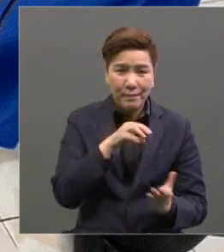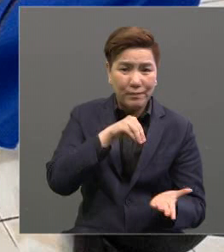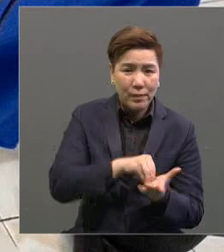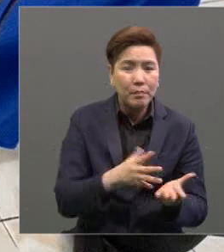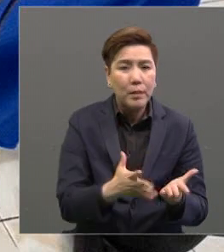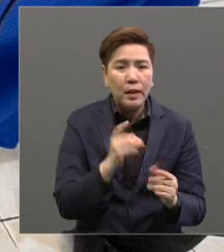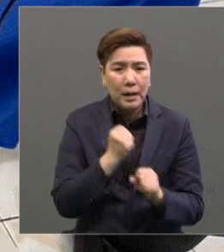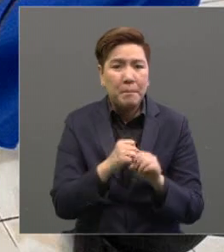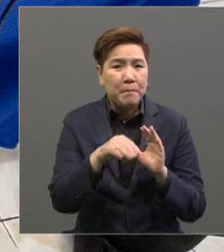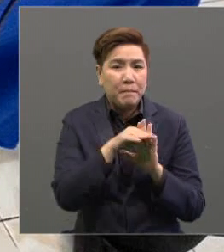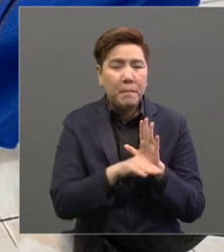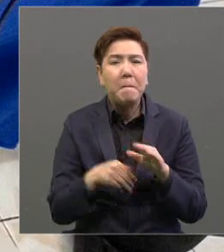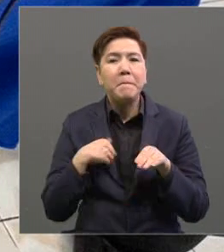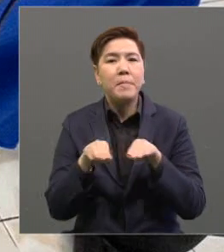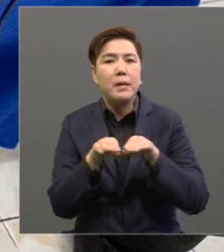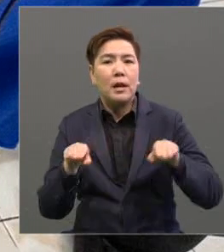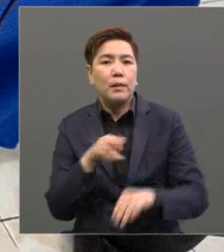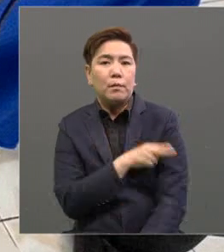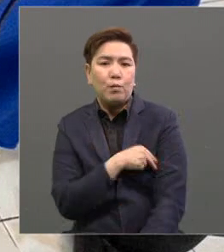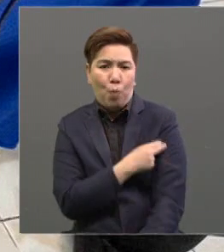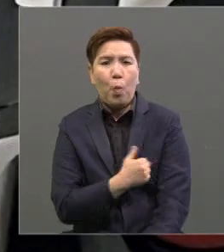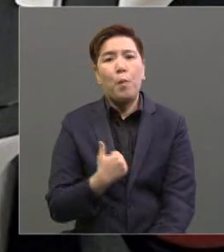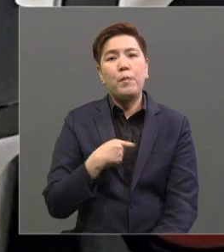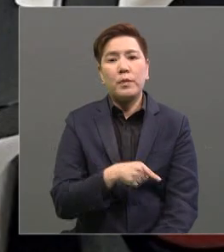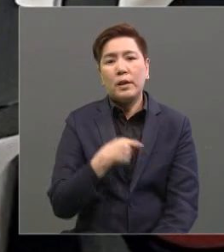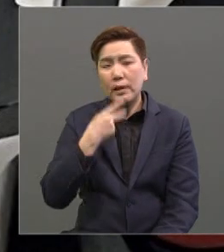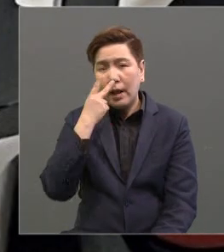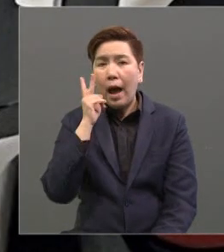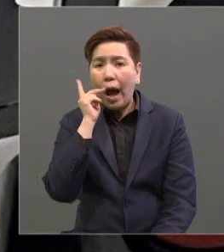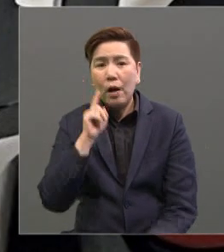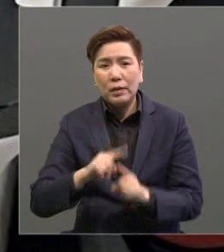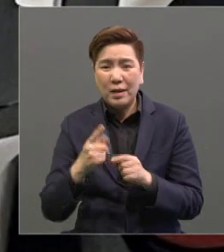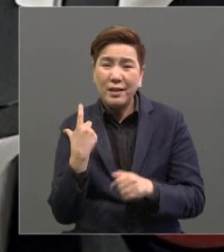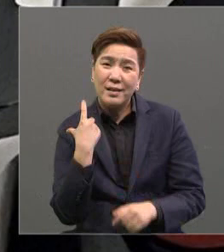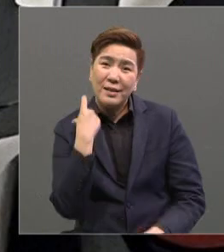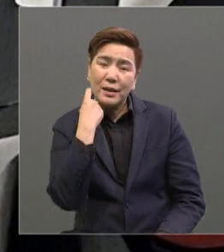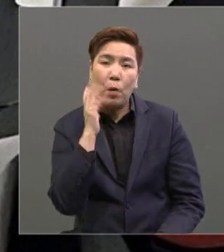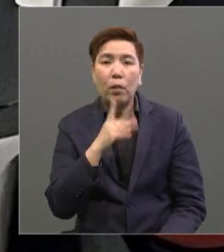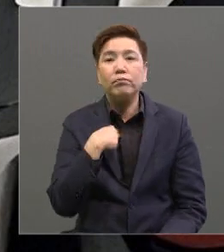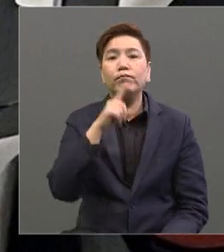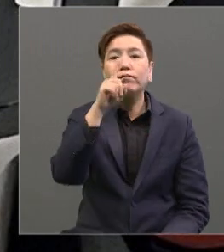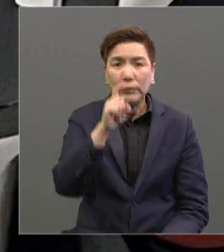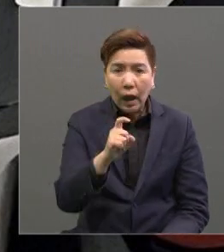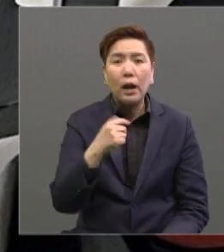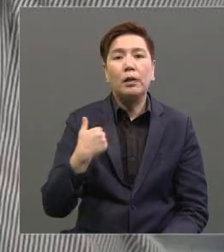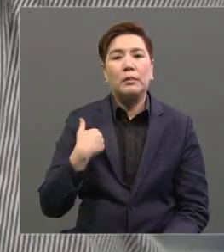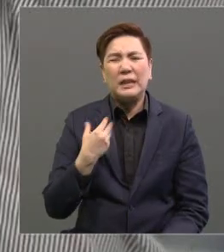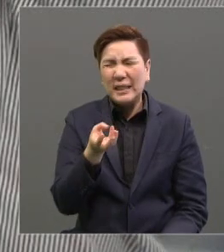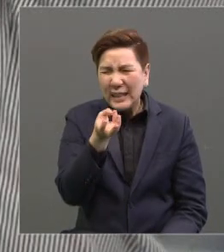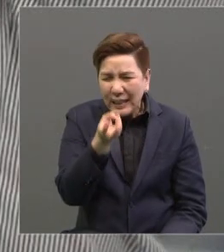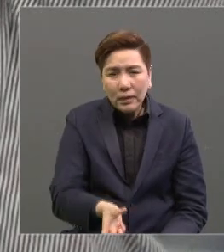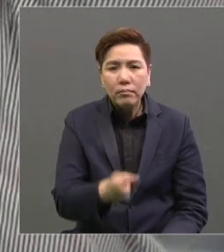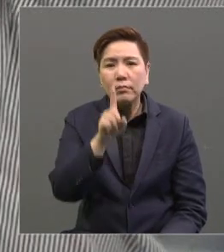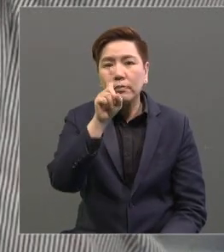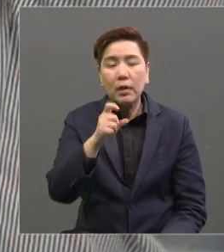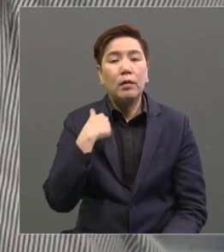เสริมความงามพวกเนี้ยมันมีมาตรฐานทางการแพทย์อยู่ไม่งั้นเราจะเห็นข่าวแล้วบางทีแค่ฉีดฟอเข้าไปทำให้คนตายได้แบบเนี้ยพลาดนิดนึง